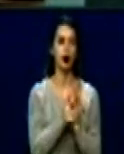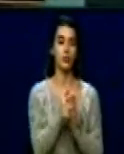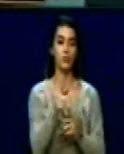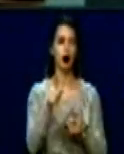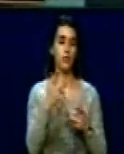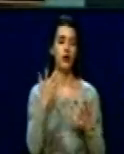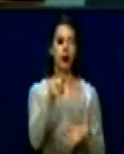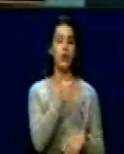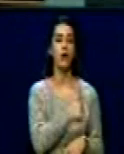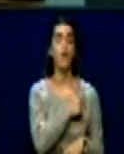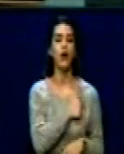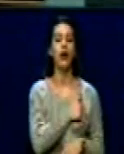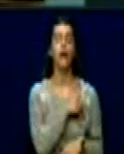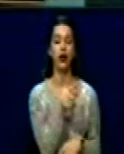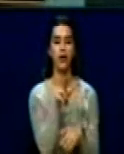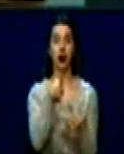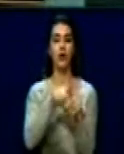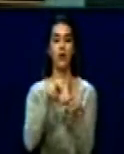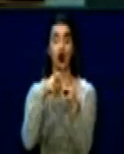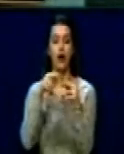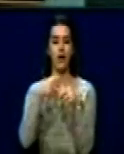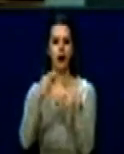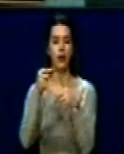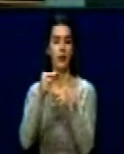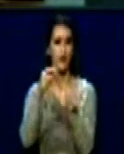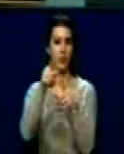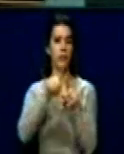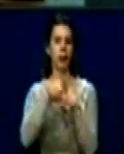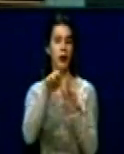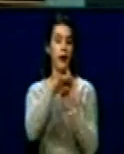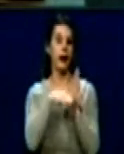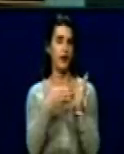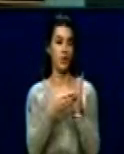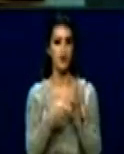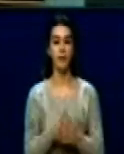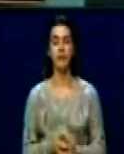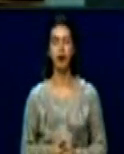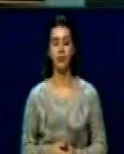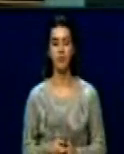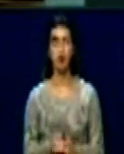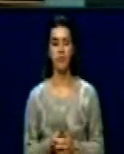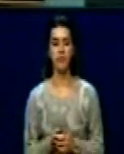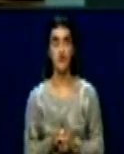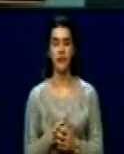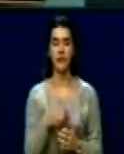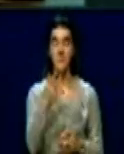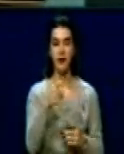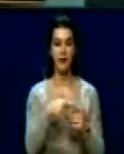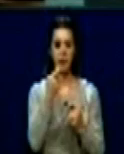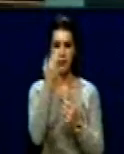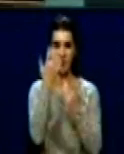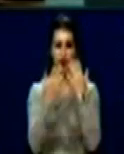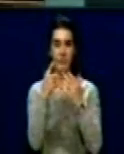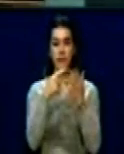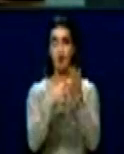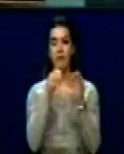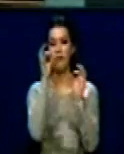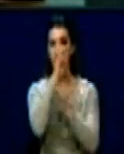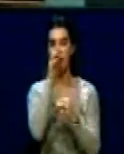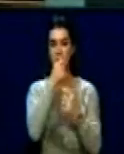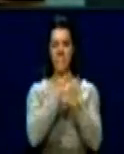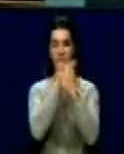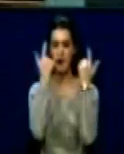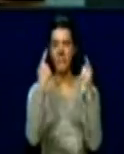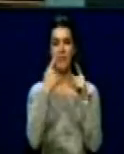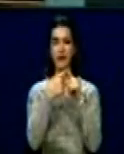i garantohet me ligjin për AKP-n ose ndryshimin për ligjin për AKP-n. Natyrisht që kjo shifër nuk është thënë publikisht me sa kom po, nuk